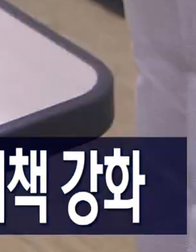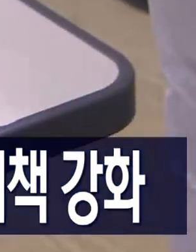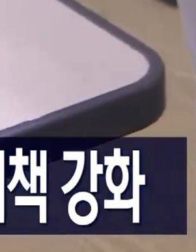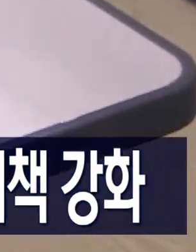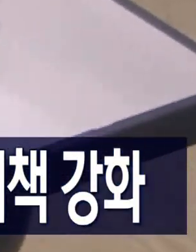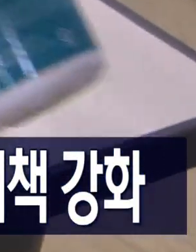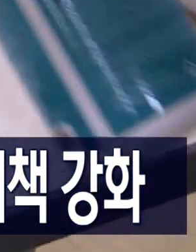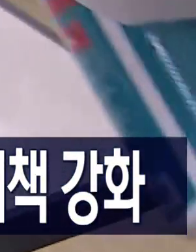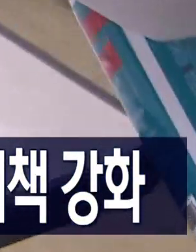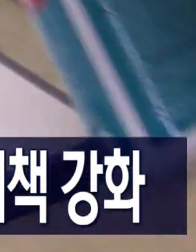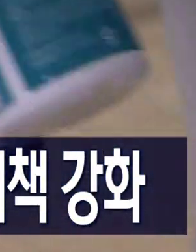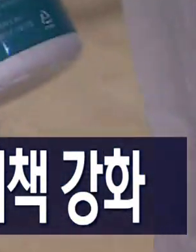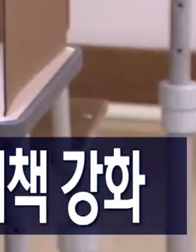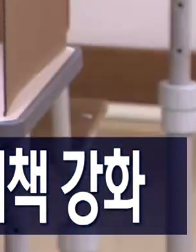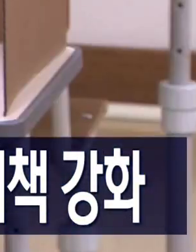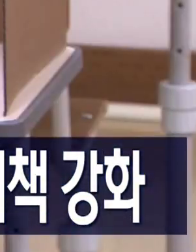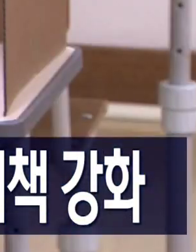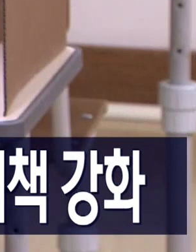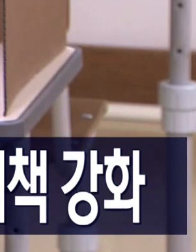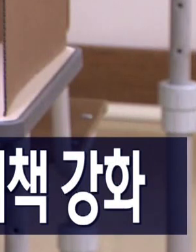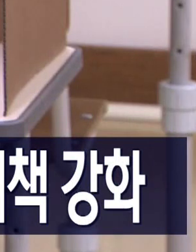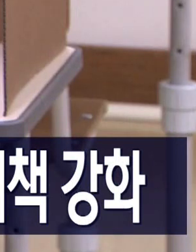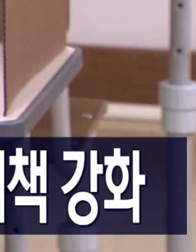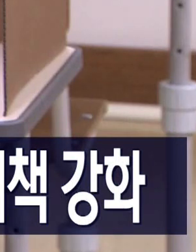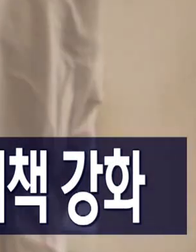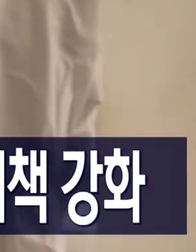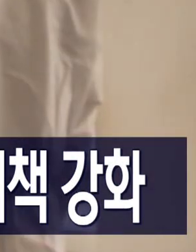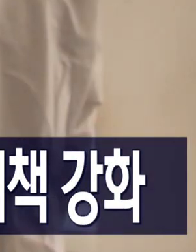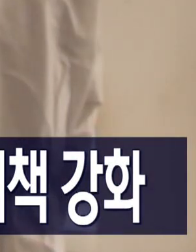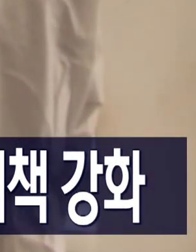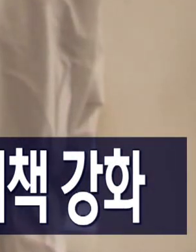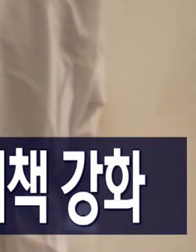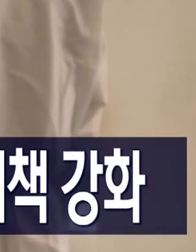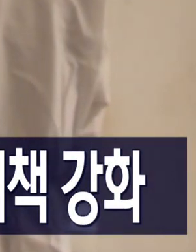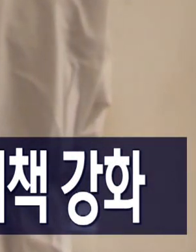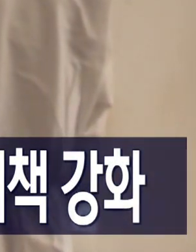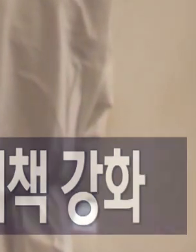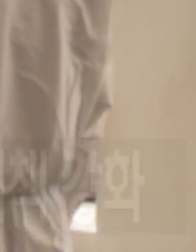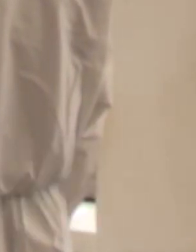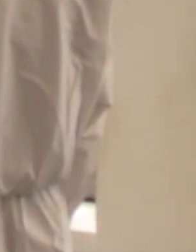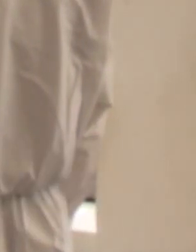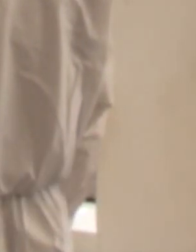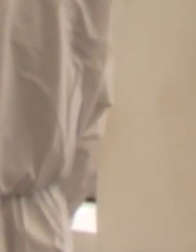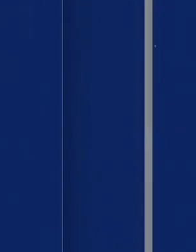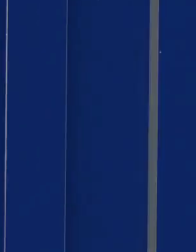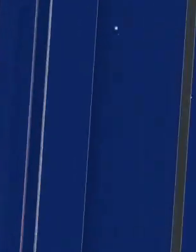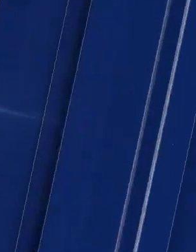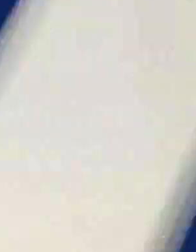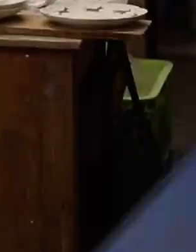수능을 앞두고 고3 수험생들의 코로나19 확진이 잇따르면서 전남교육청의 방역 대책을 강화하고 있습니다.